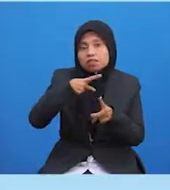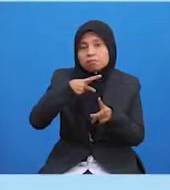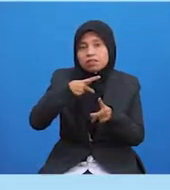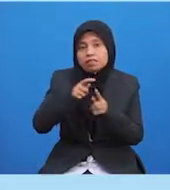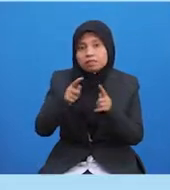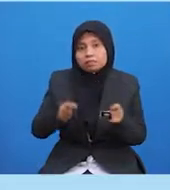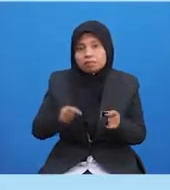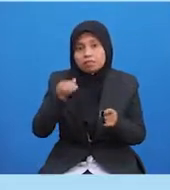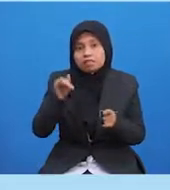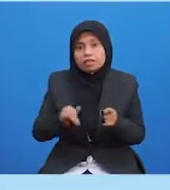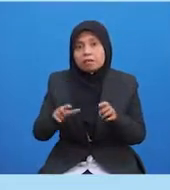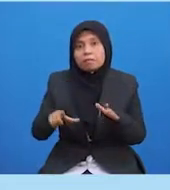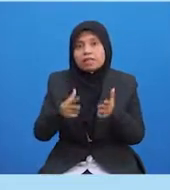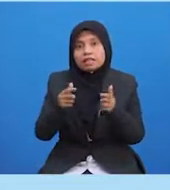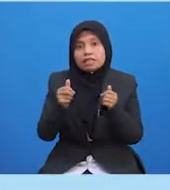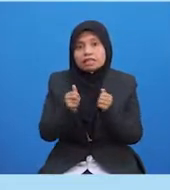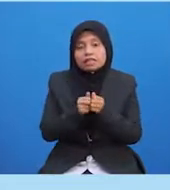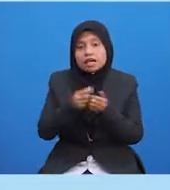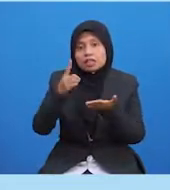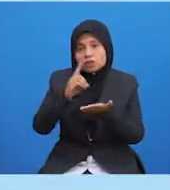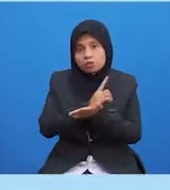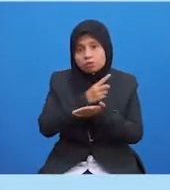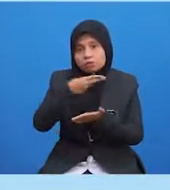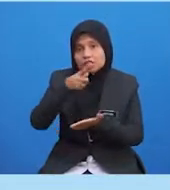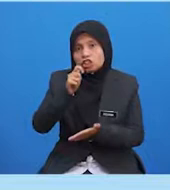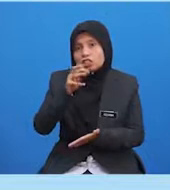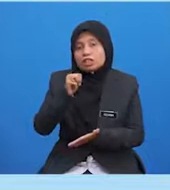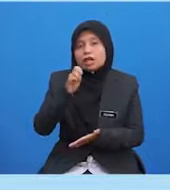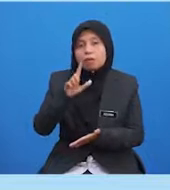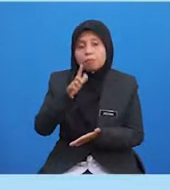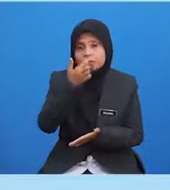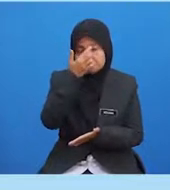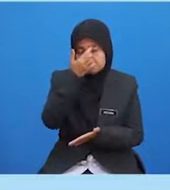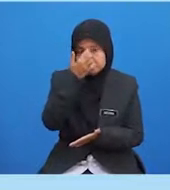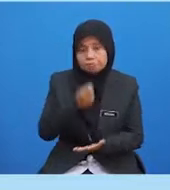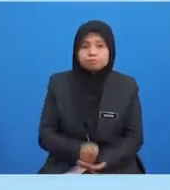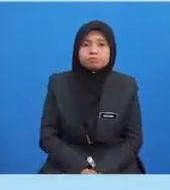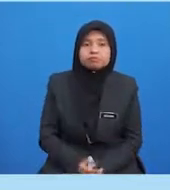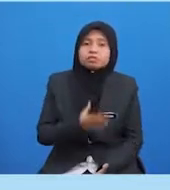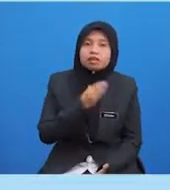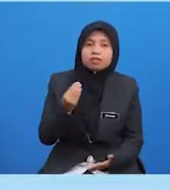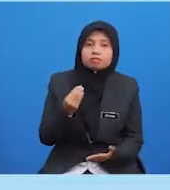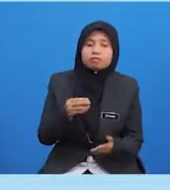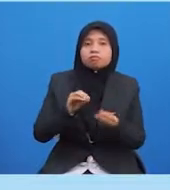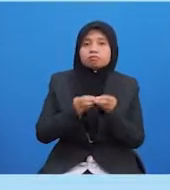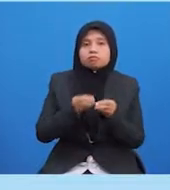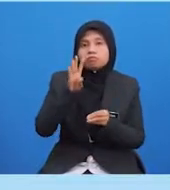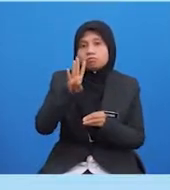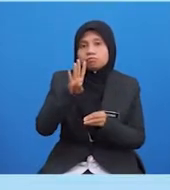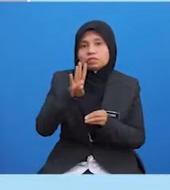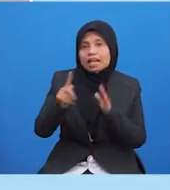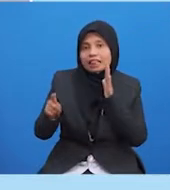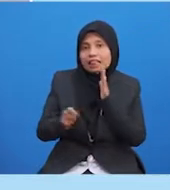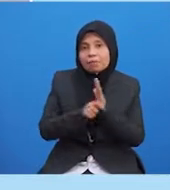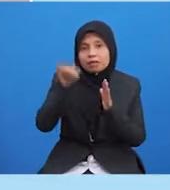daripada direktori yang berlainan dengan dokumen HTML. Dan keempat,